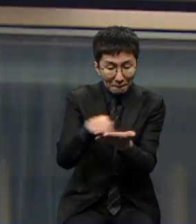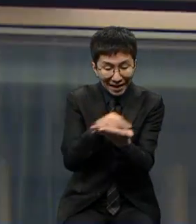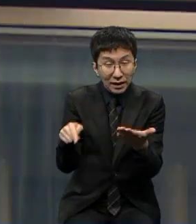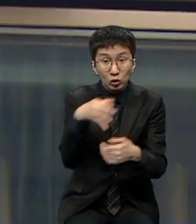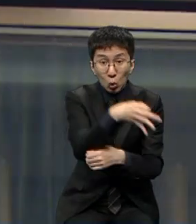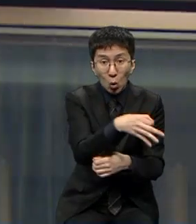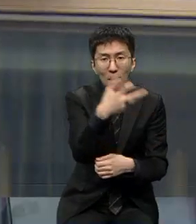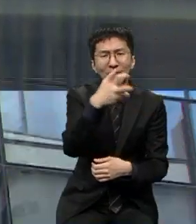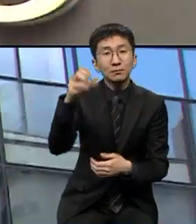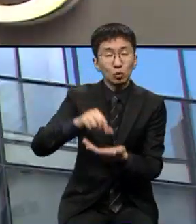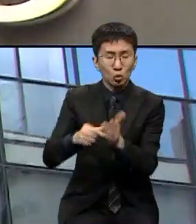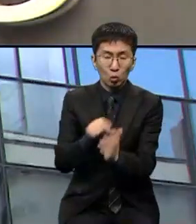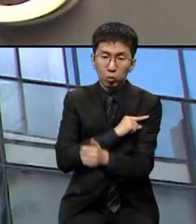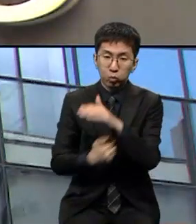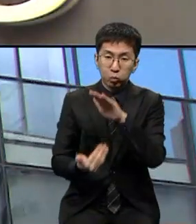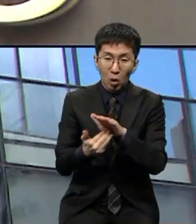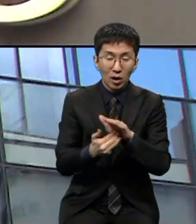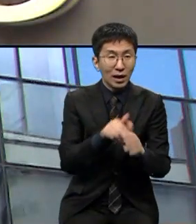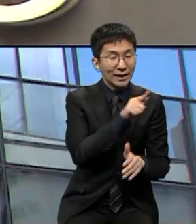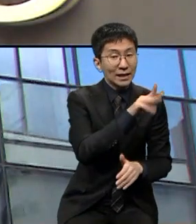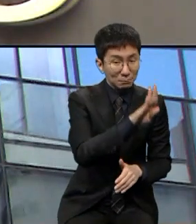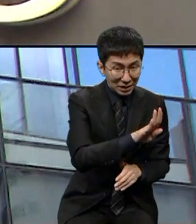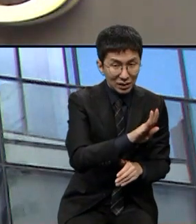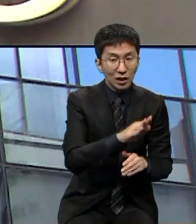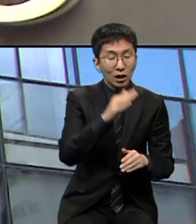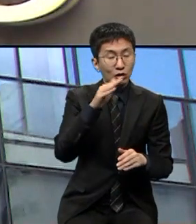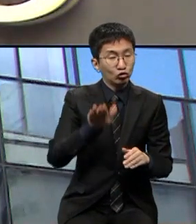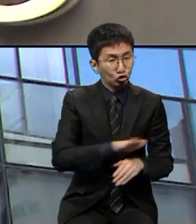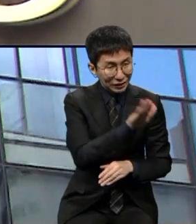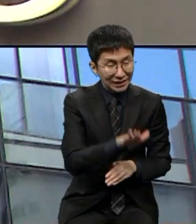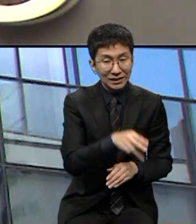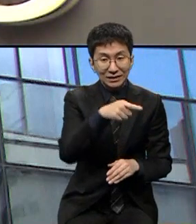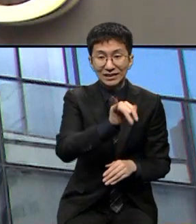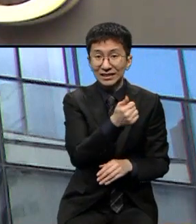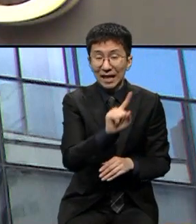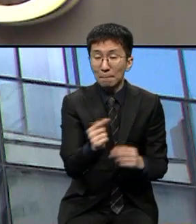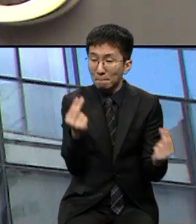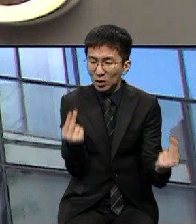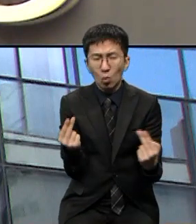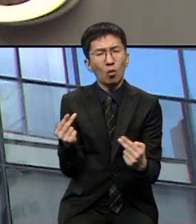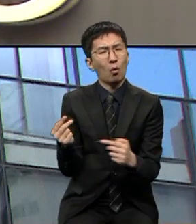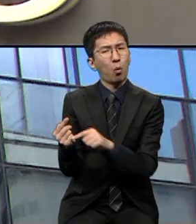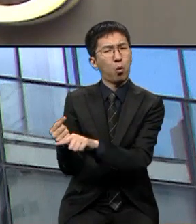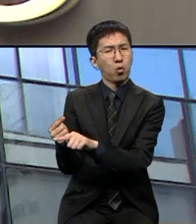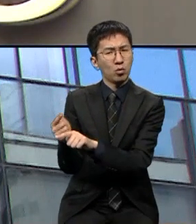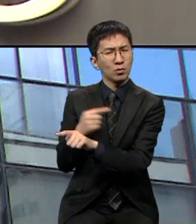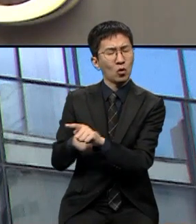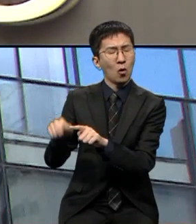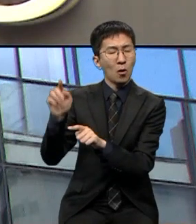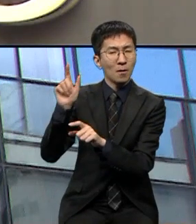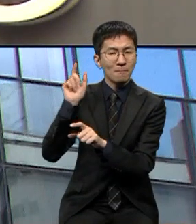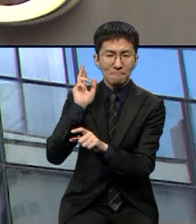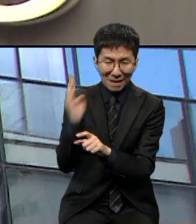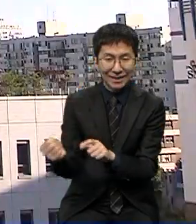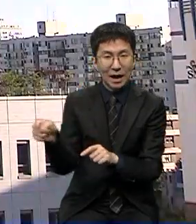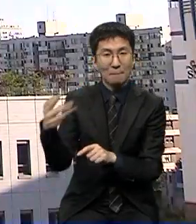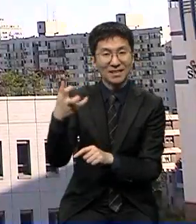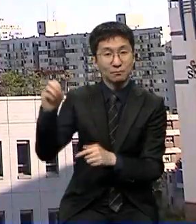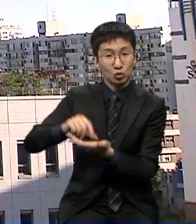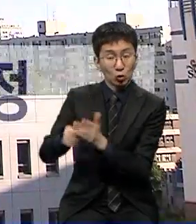수준이었던 KB증권이나 우리, 신한, 하나은행 등보다도 높은 수준입니다. 80% 배상